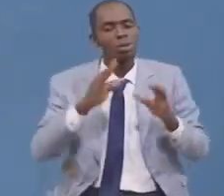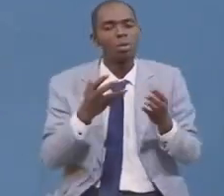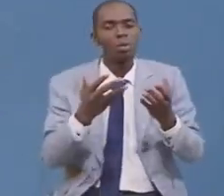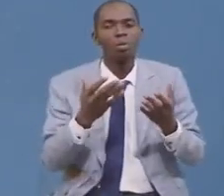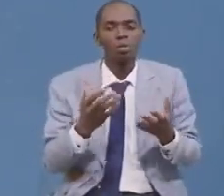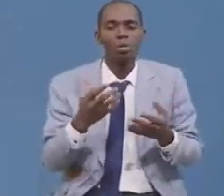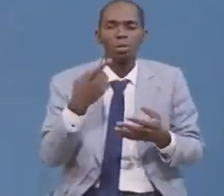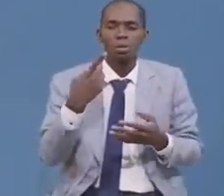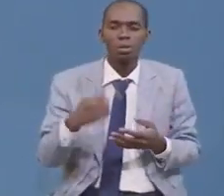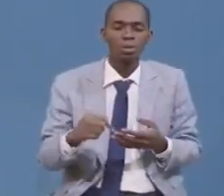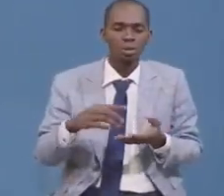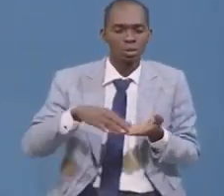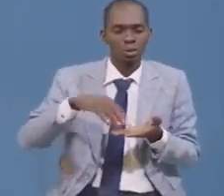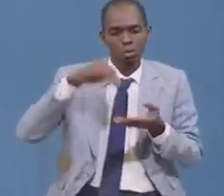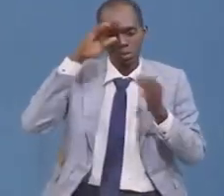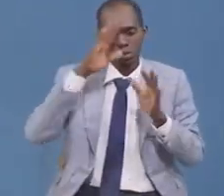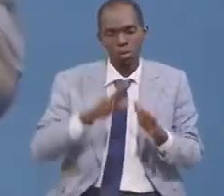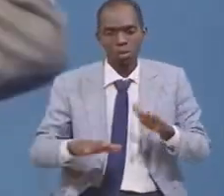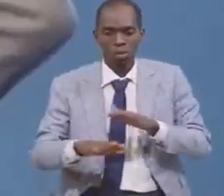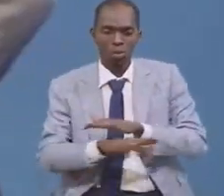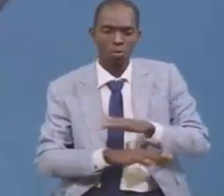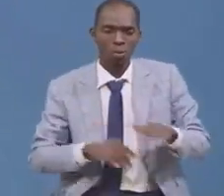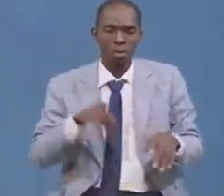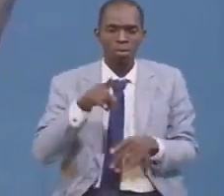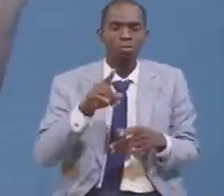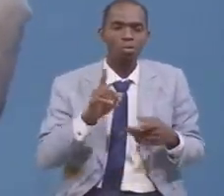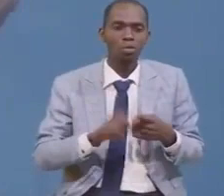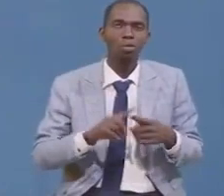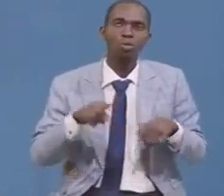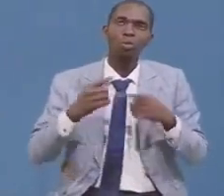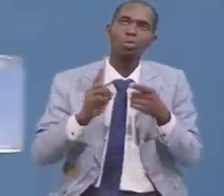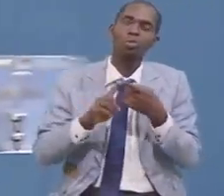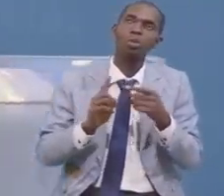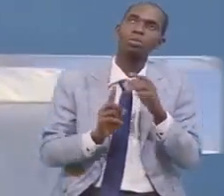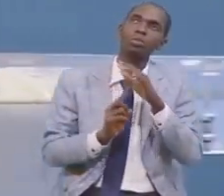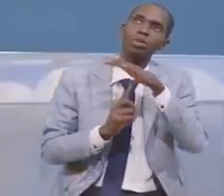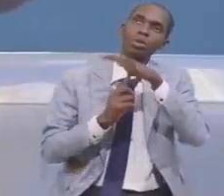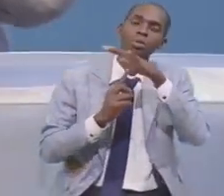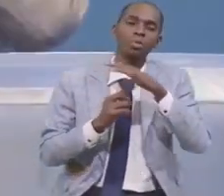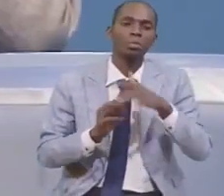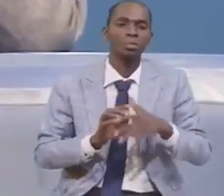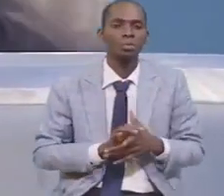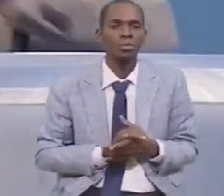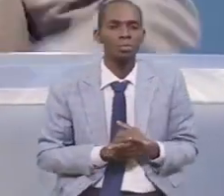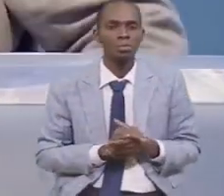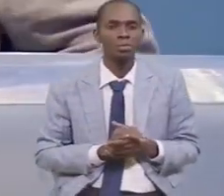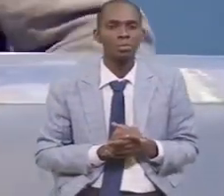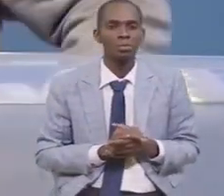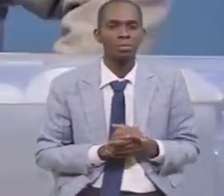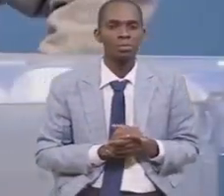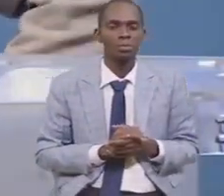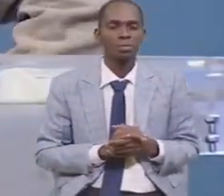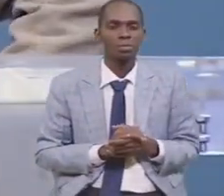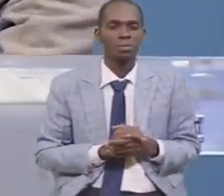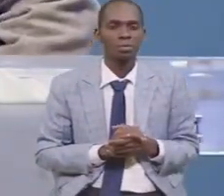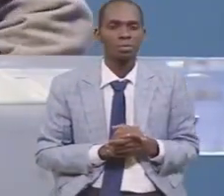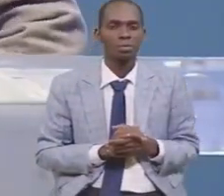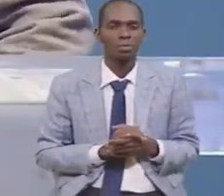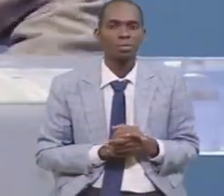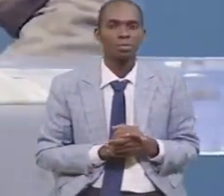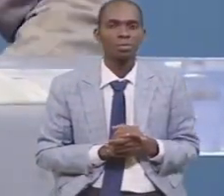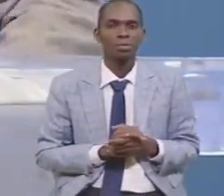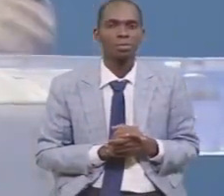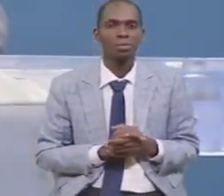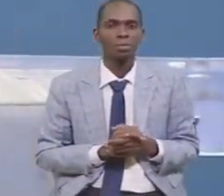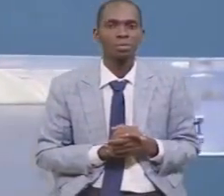under them to reach this height. ప్రతి తరగతి గదిలోకి వచ్చిన ఉపాధ్యాయుడు కూడా తను తెలుసుకున్న దాన్ని ఆ విద్యార్థులకు ఇచ్చి